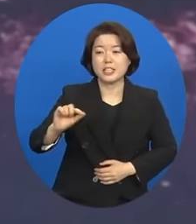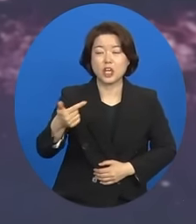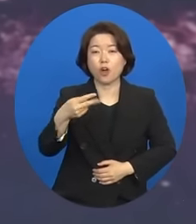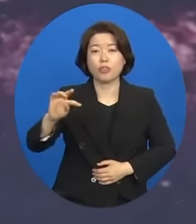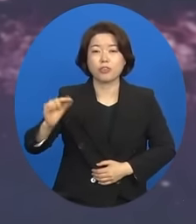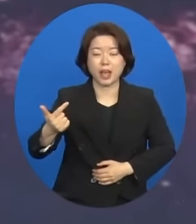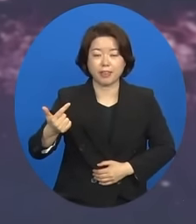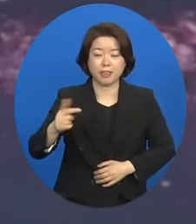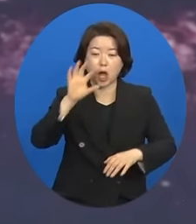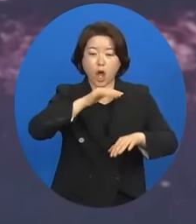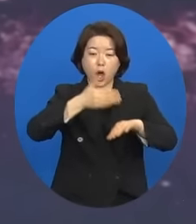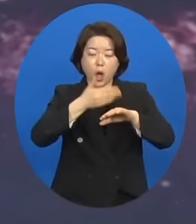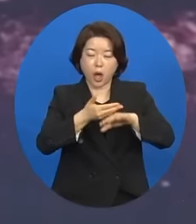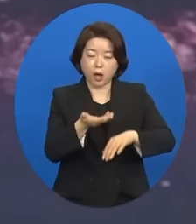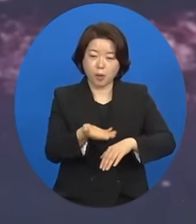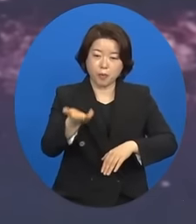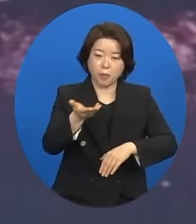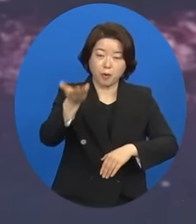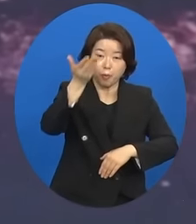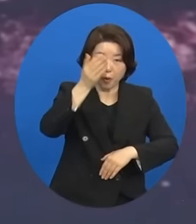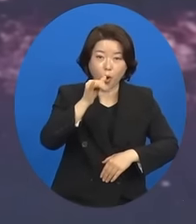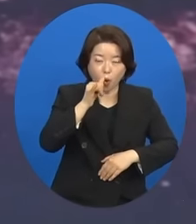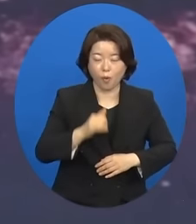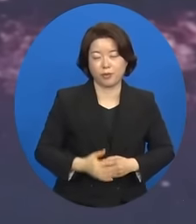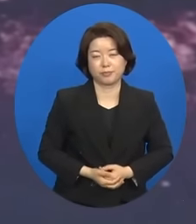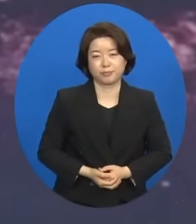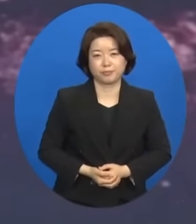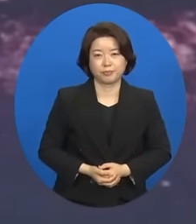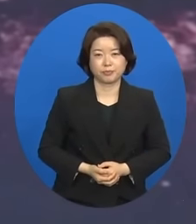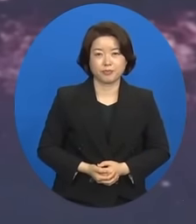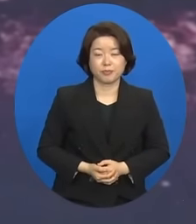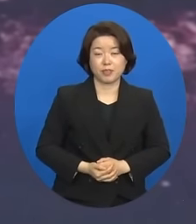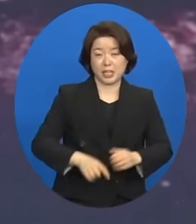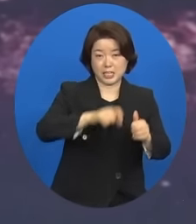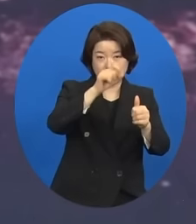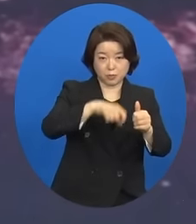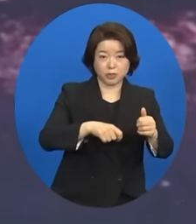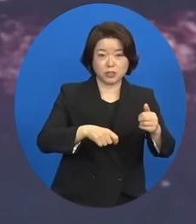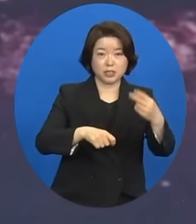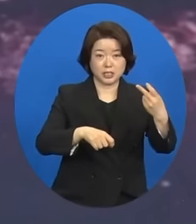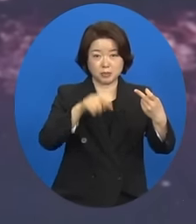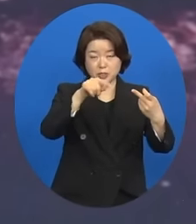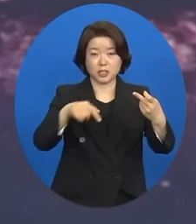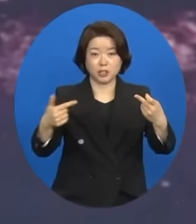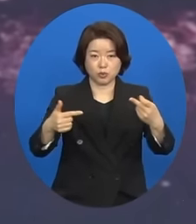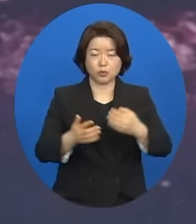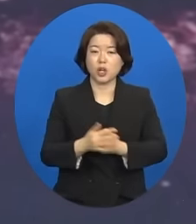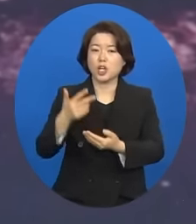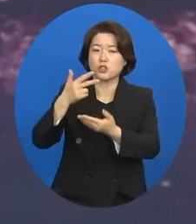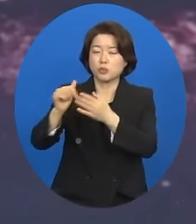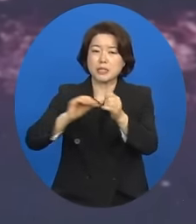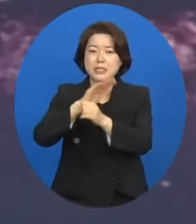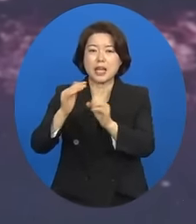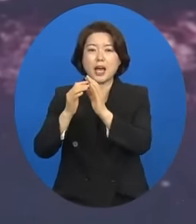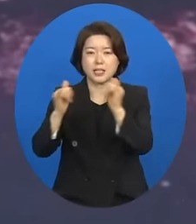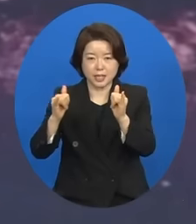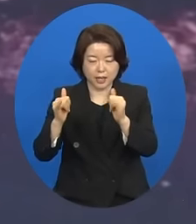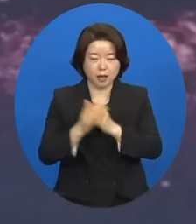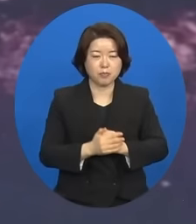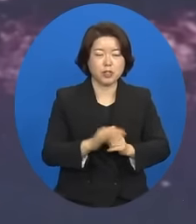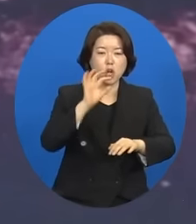번역을 했죠 그래서 히브리서 12장 말씀에 보면 6절에 이렇게 되어 있습니다 주께서는 사랑하는 사람을